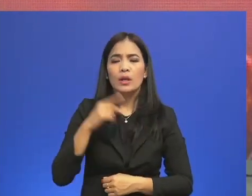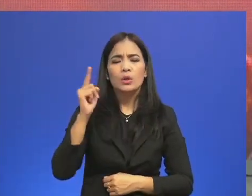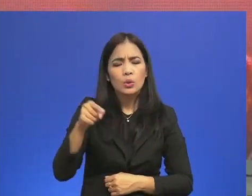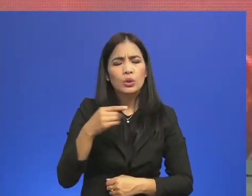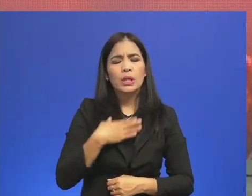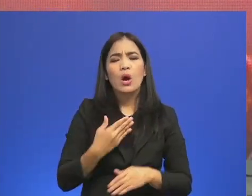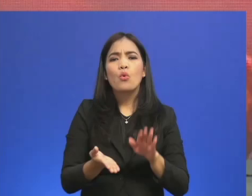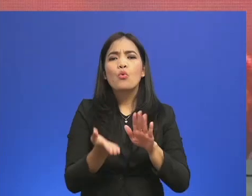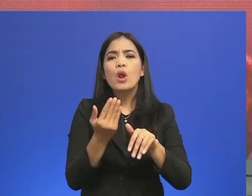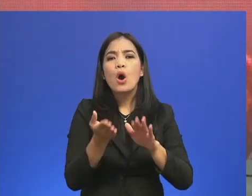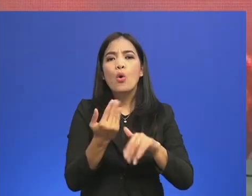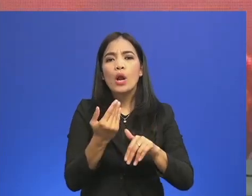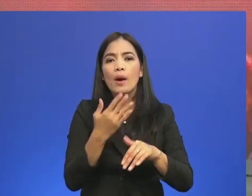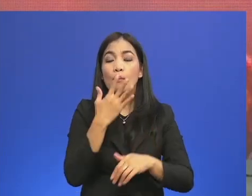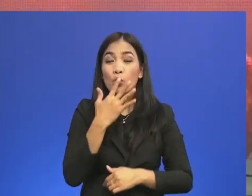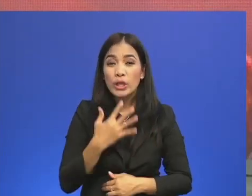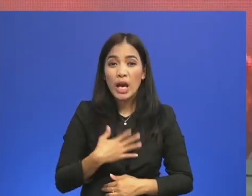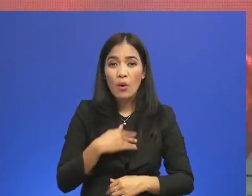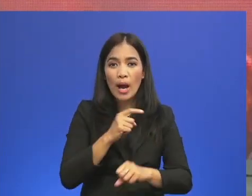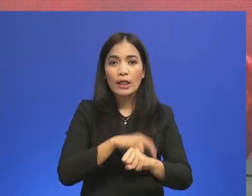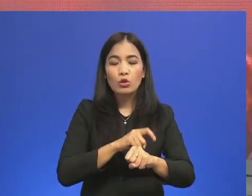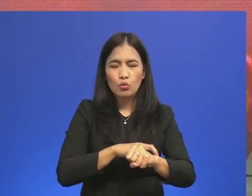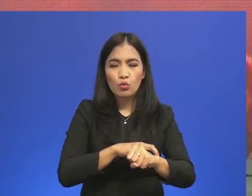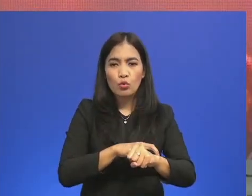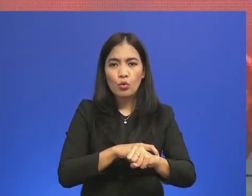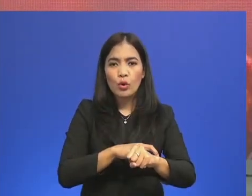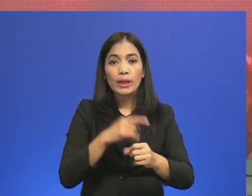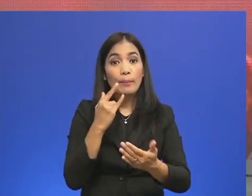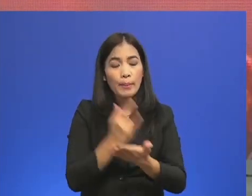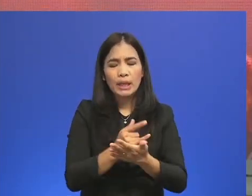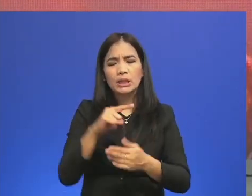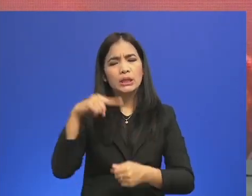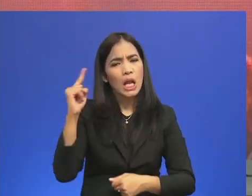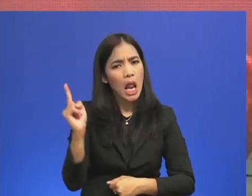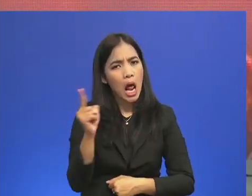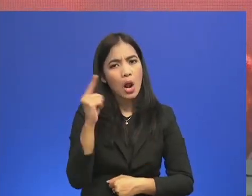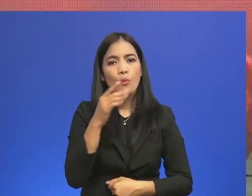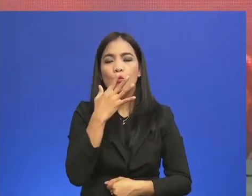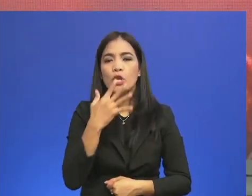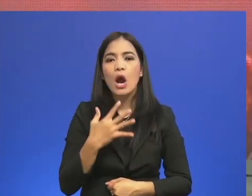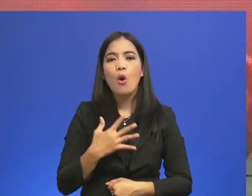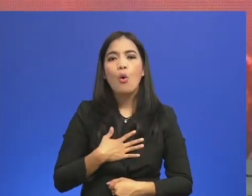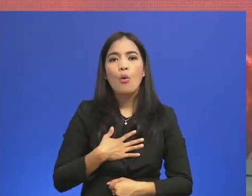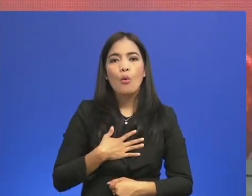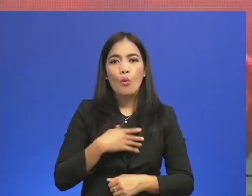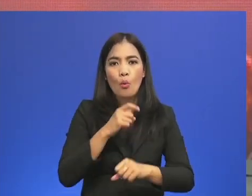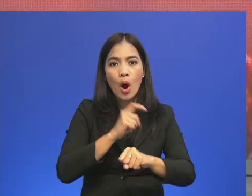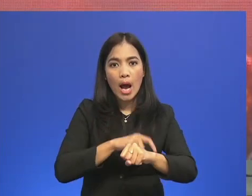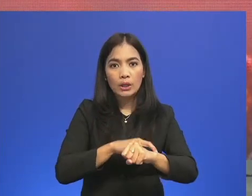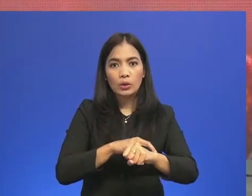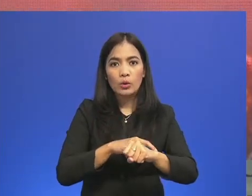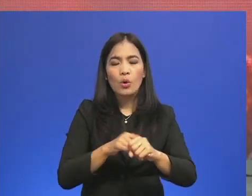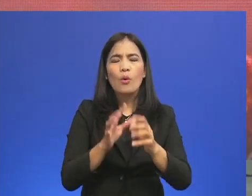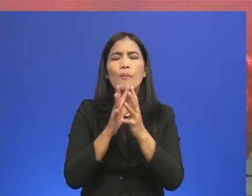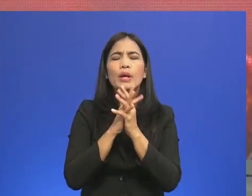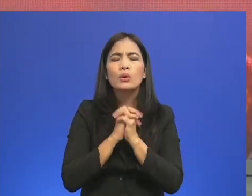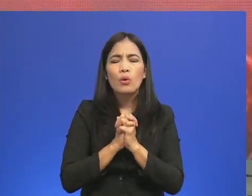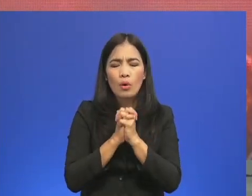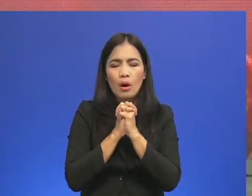sering menyediakan waktu, tepatnya selalu menyediakan waktu untuk menaikkan doa,